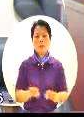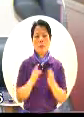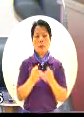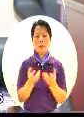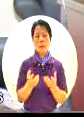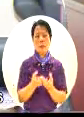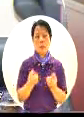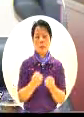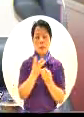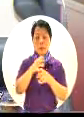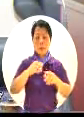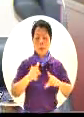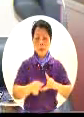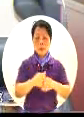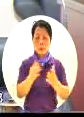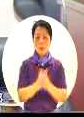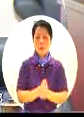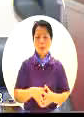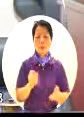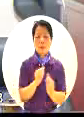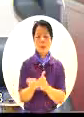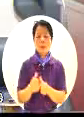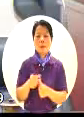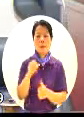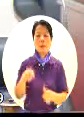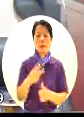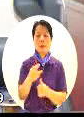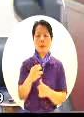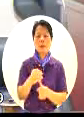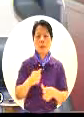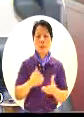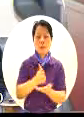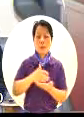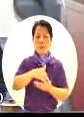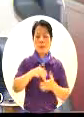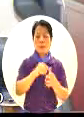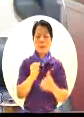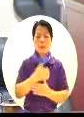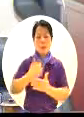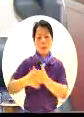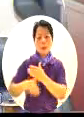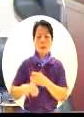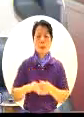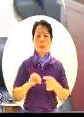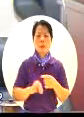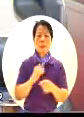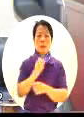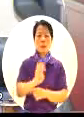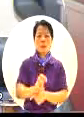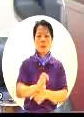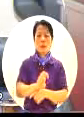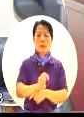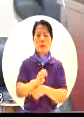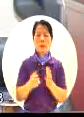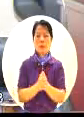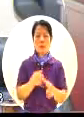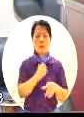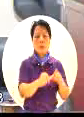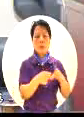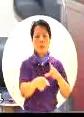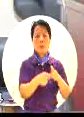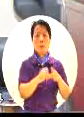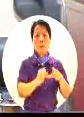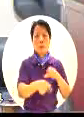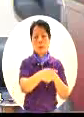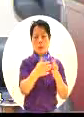我比较讲，那以300公顷来讲哈，扩掉整个公共设施40%，还有业值哈，要